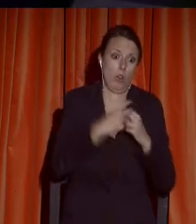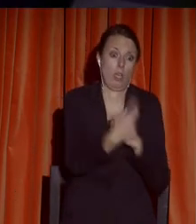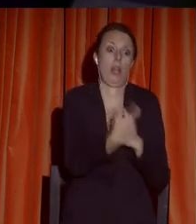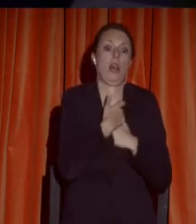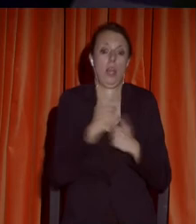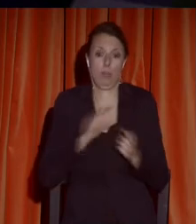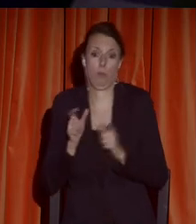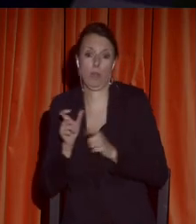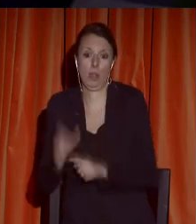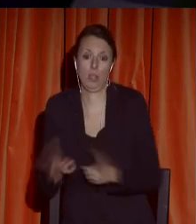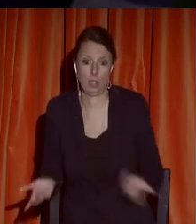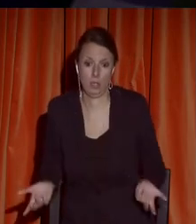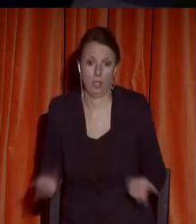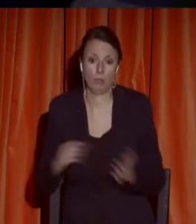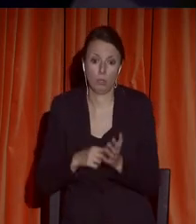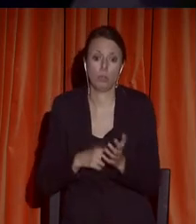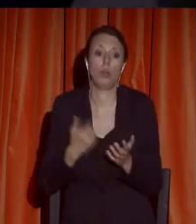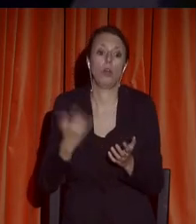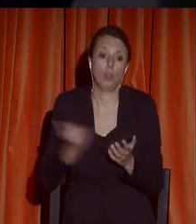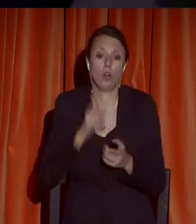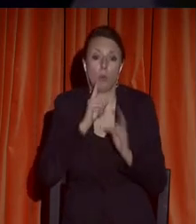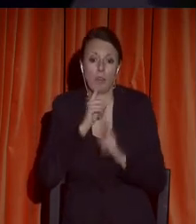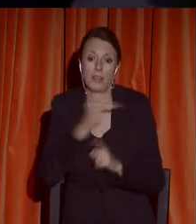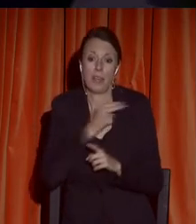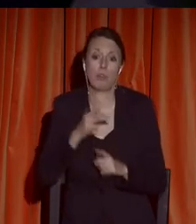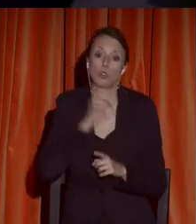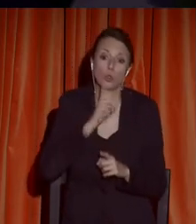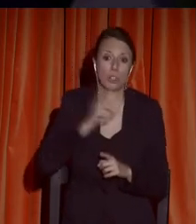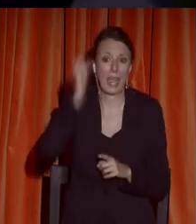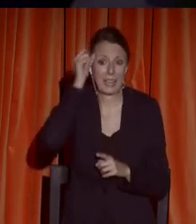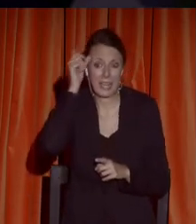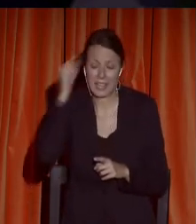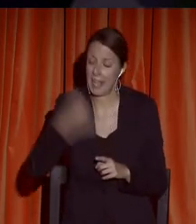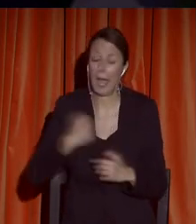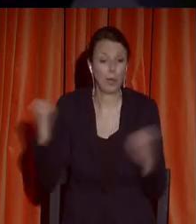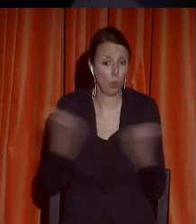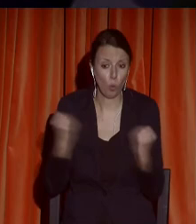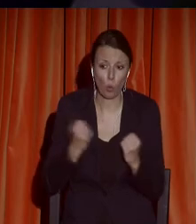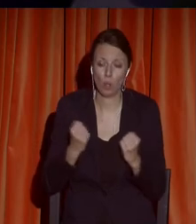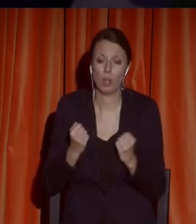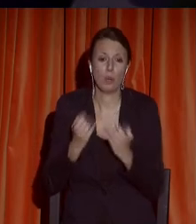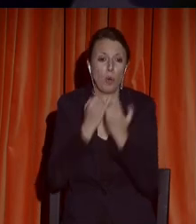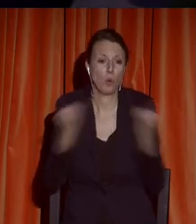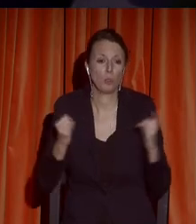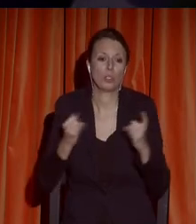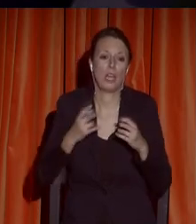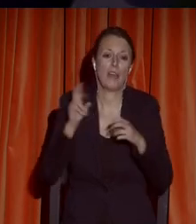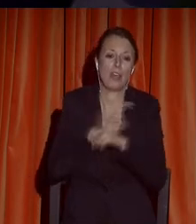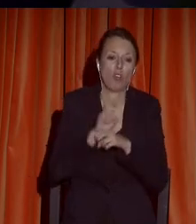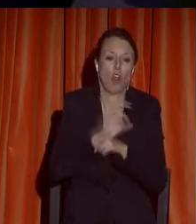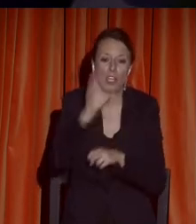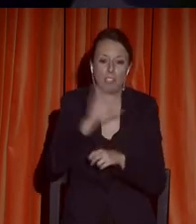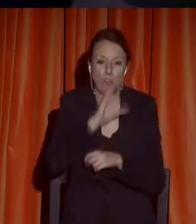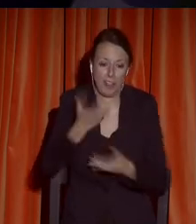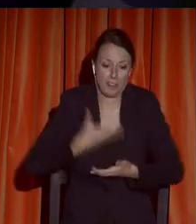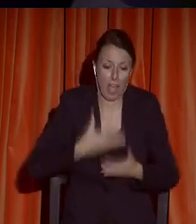sztucznej inteligencji. Ja jestem wielkim fanem korzyści, które z wielkich osiągnięć cyfrowych mogą płynąć, ale